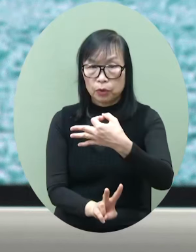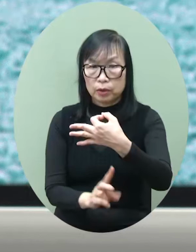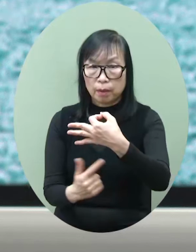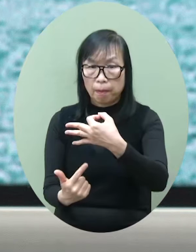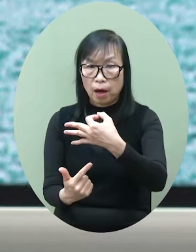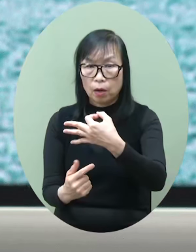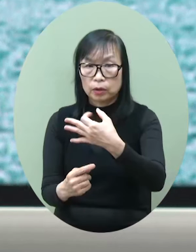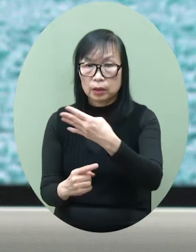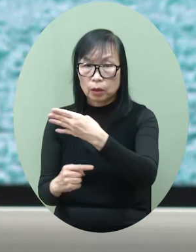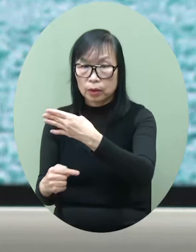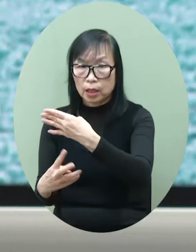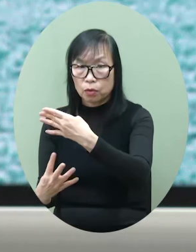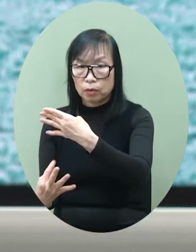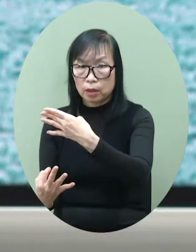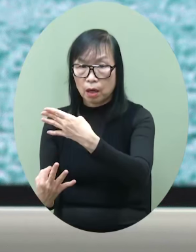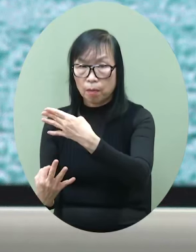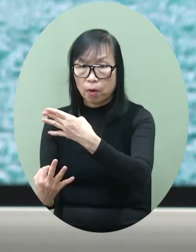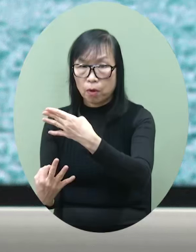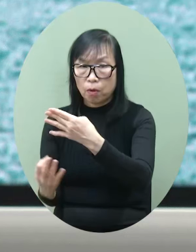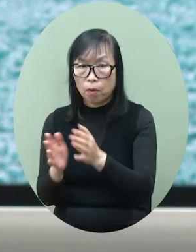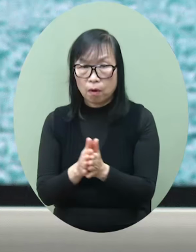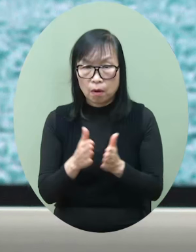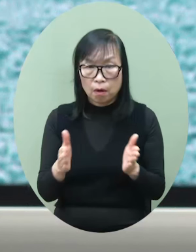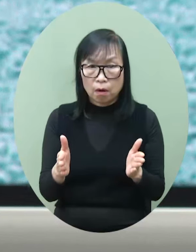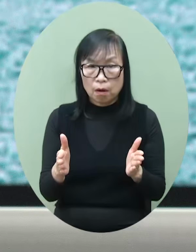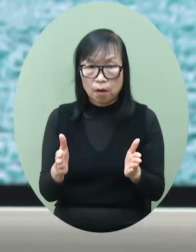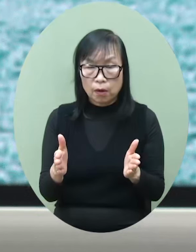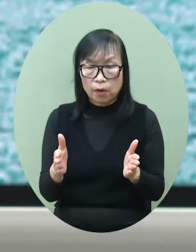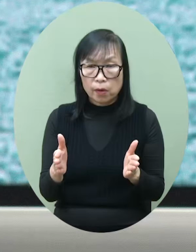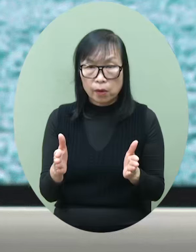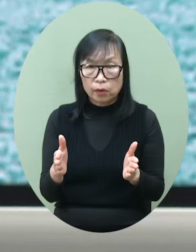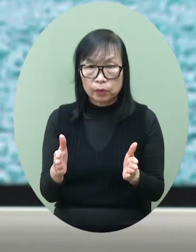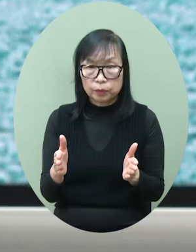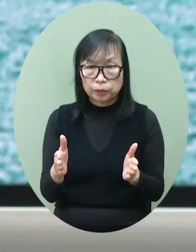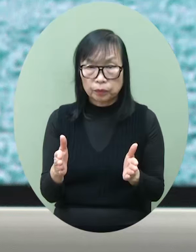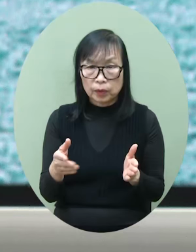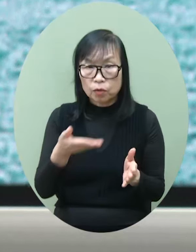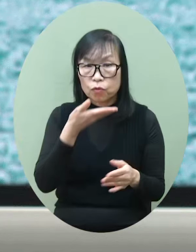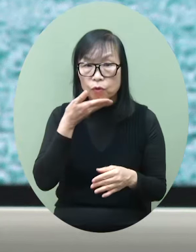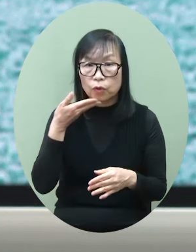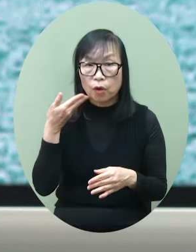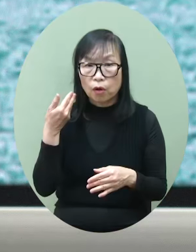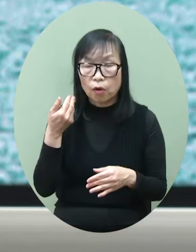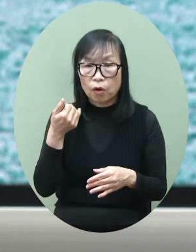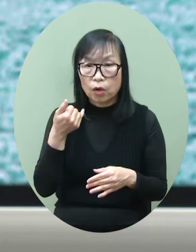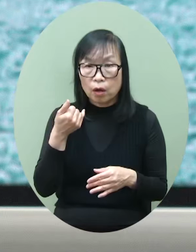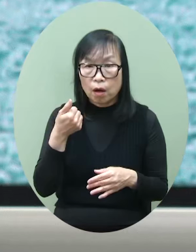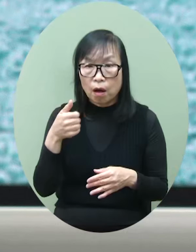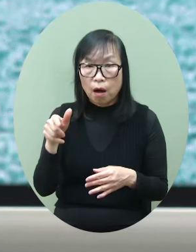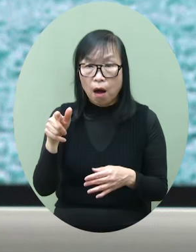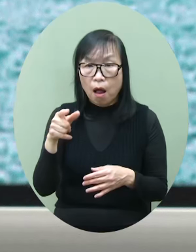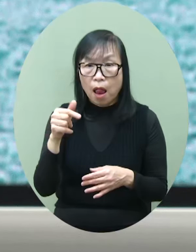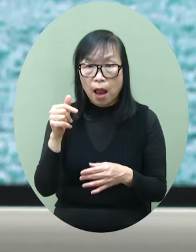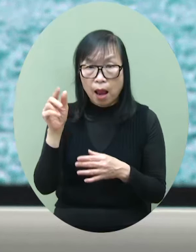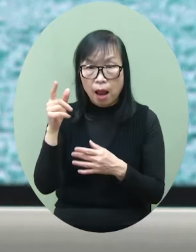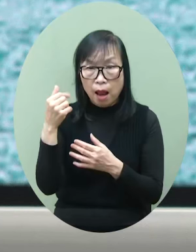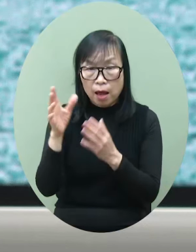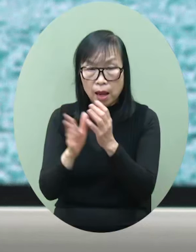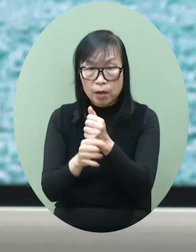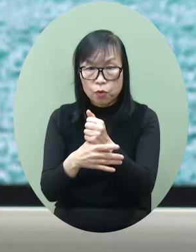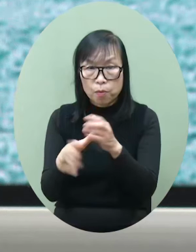日至4月3日之間就有去這個…即是早上有去這個李玉門市場那個